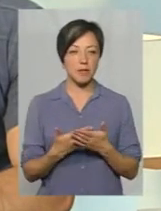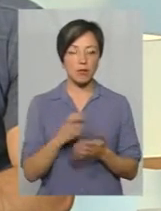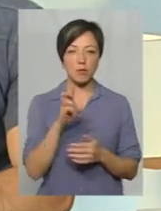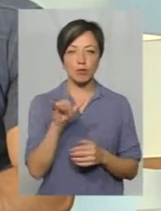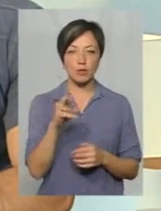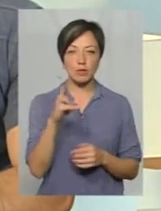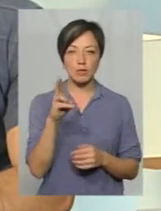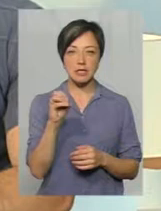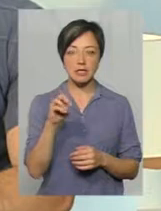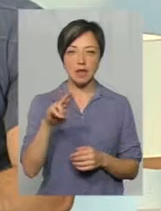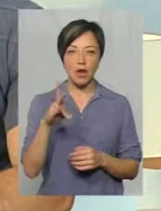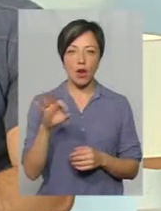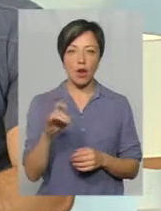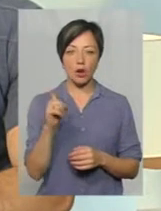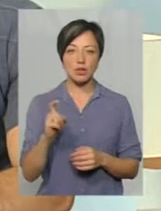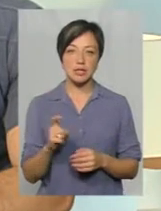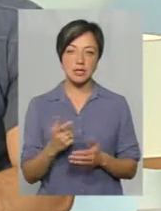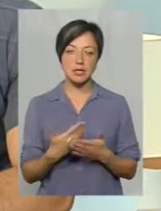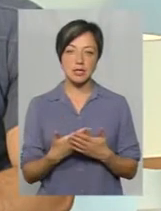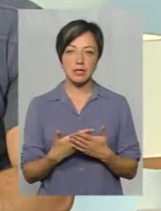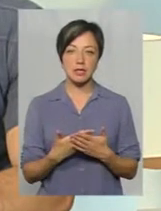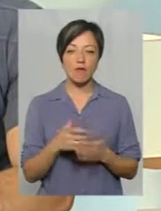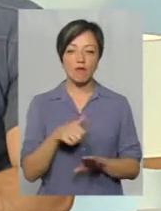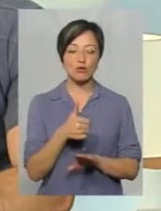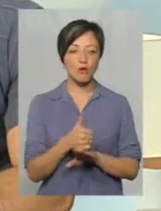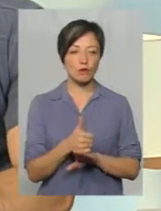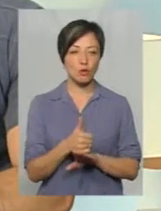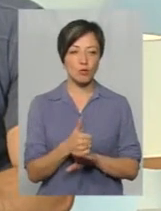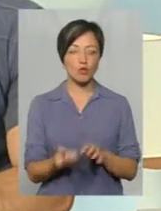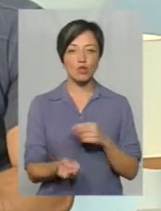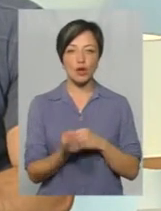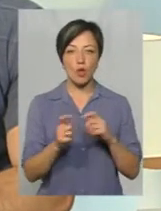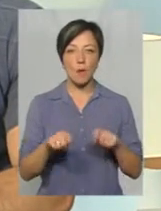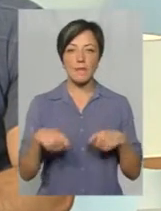бруцельоз. Він в основному